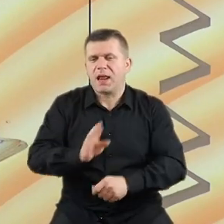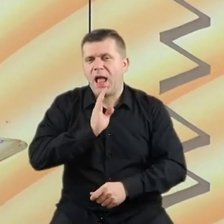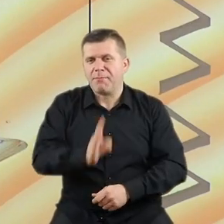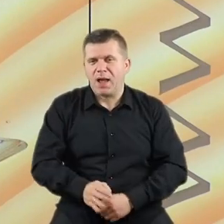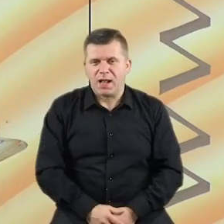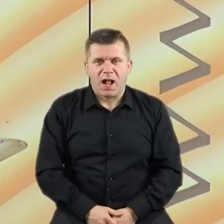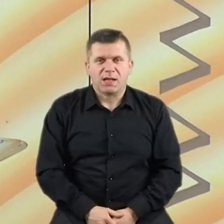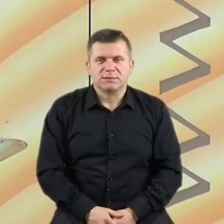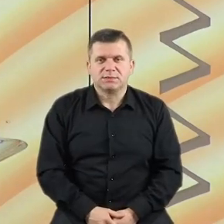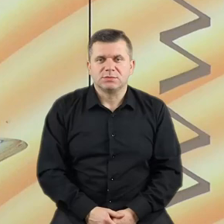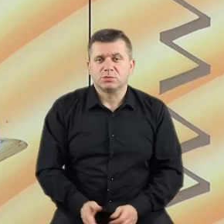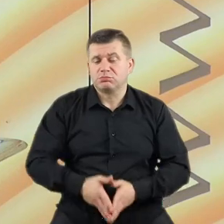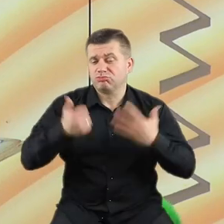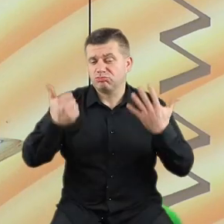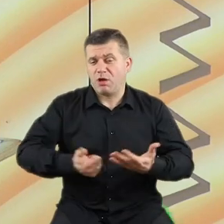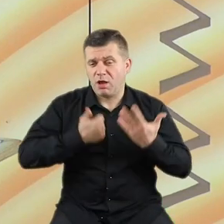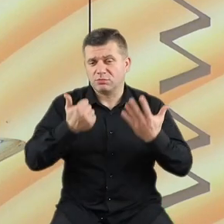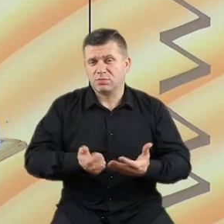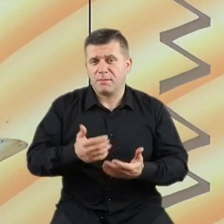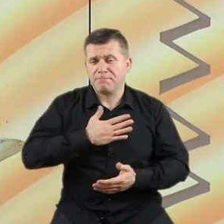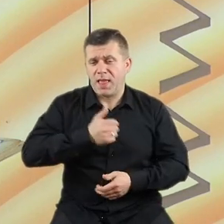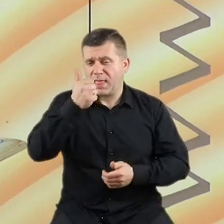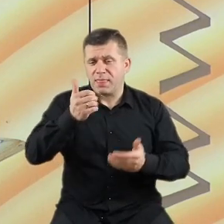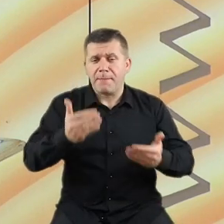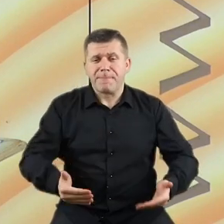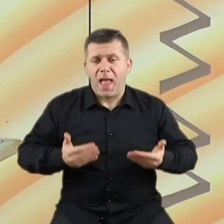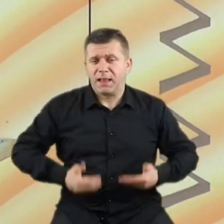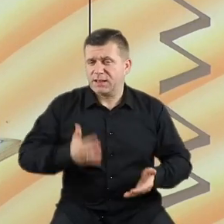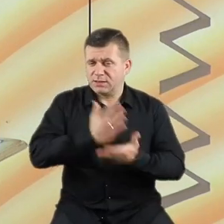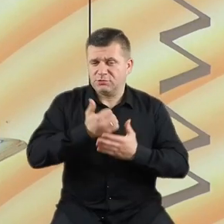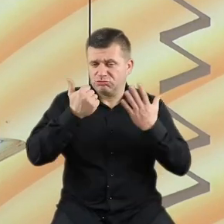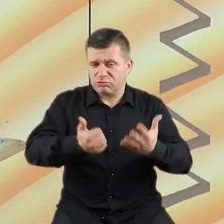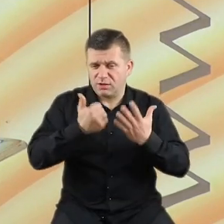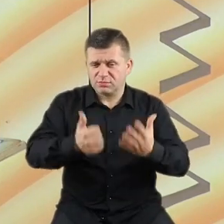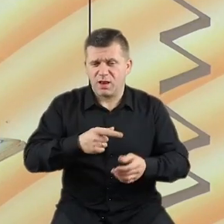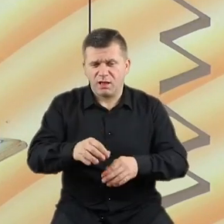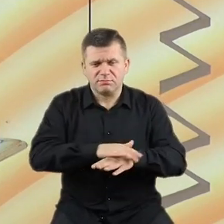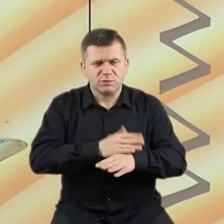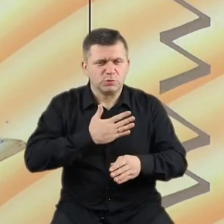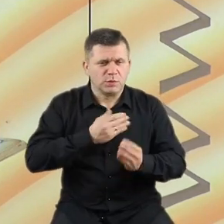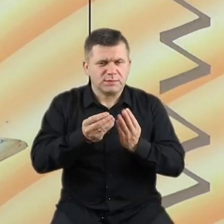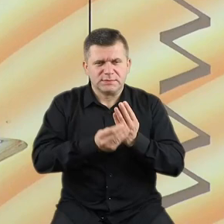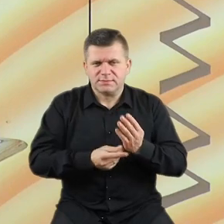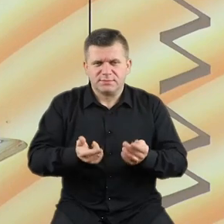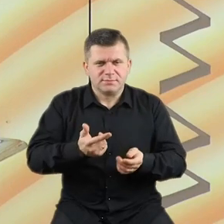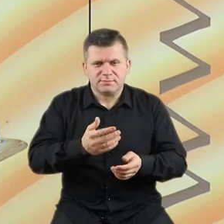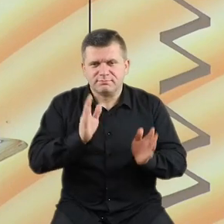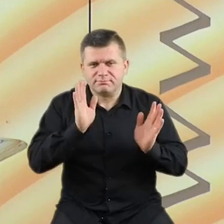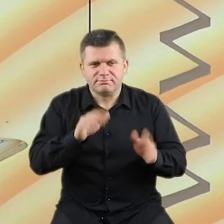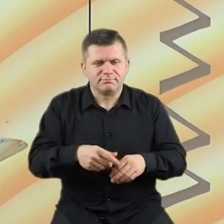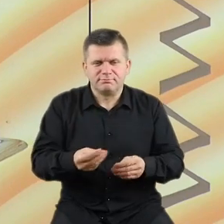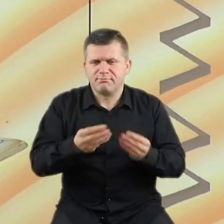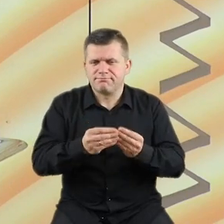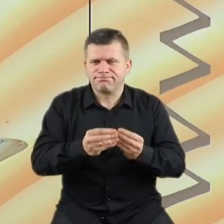że mówi, że no to jest jak po 6 latach w ogóle, kiedy miało się jedno majtki przez 6 lat, to taka bielizna to było, dla samej takiej bielizny warto było wstąpić do